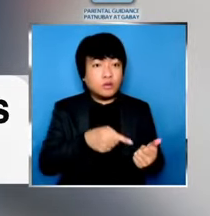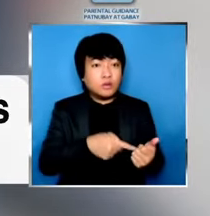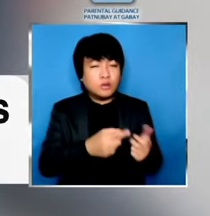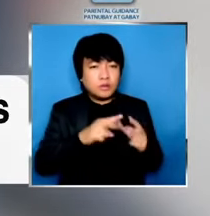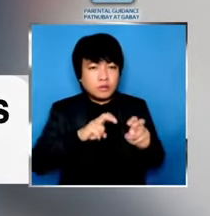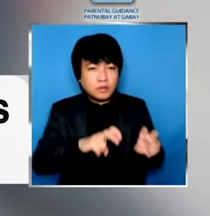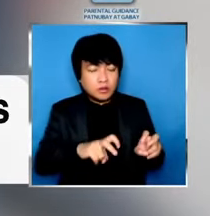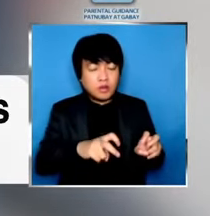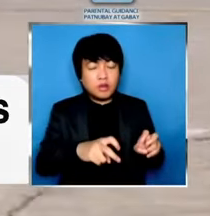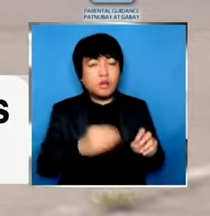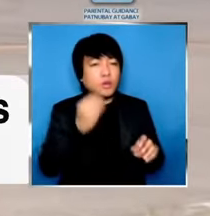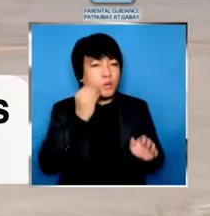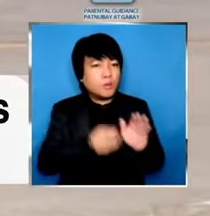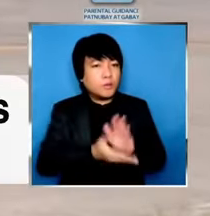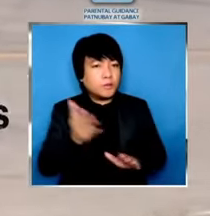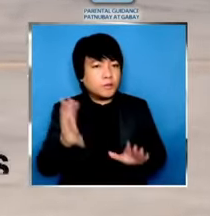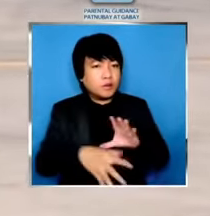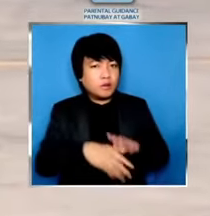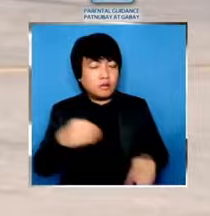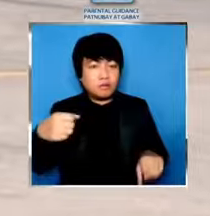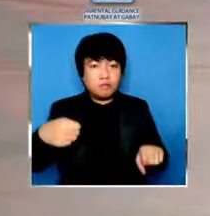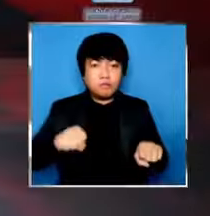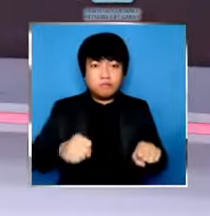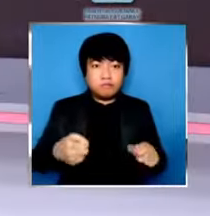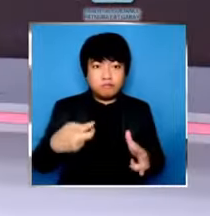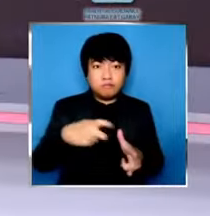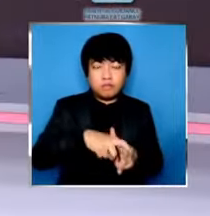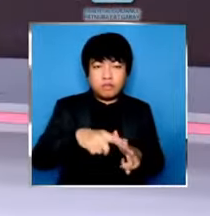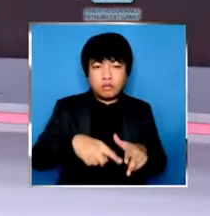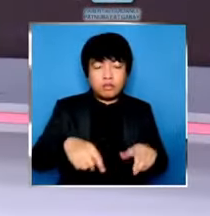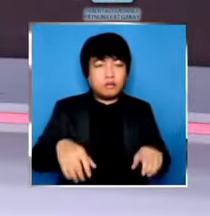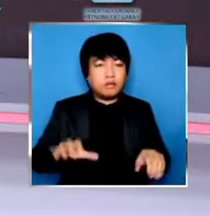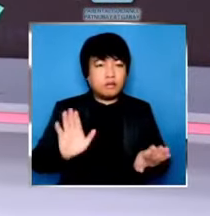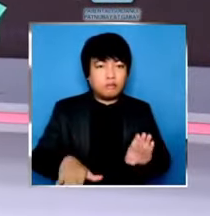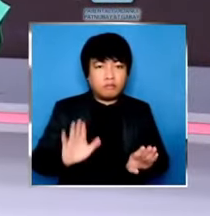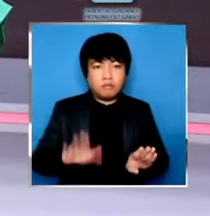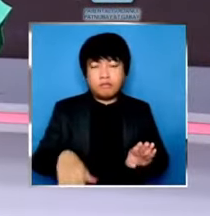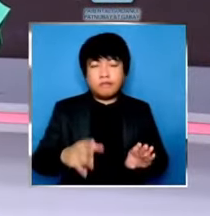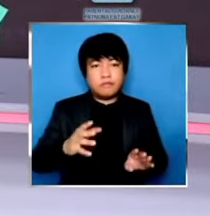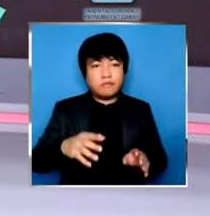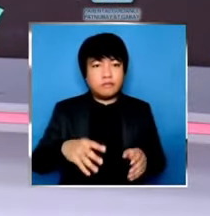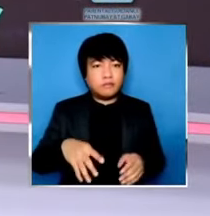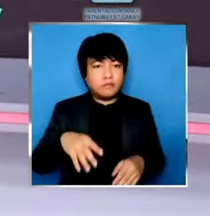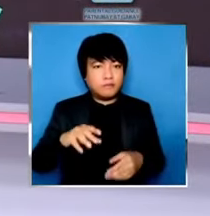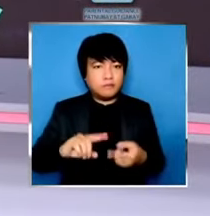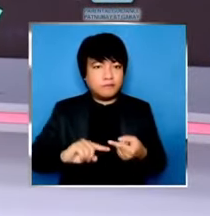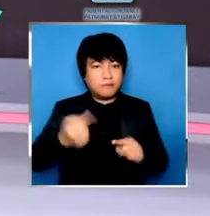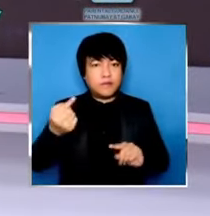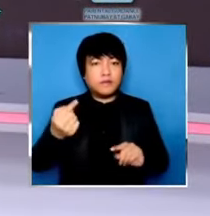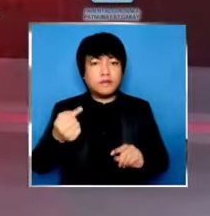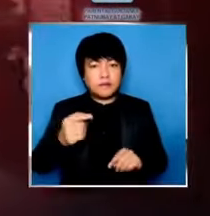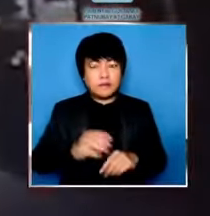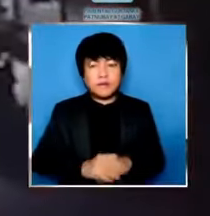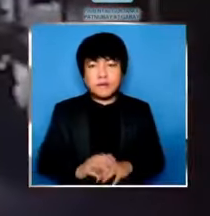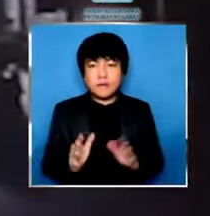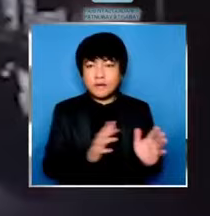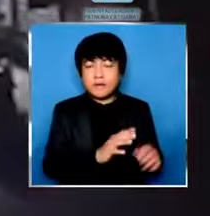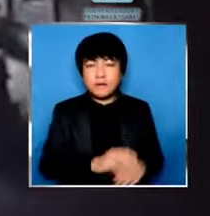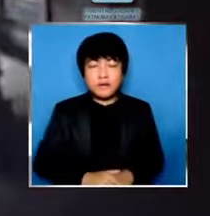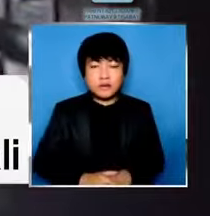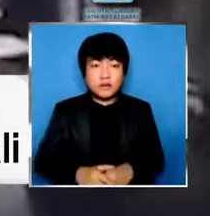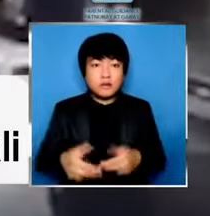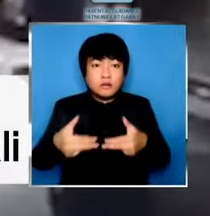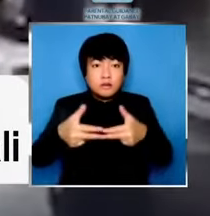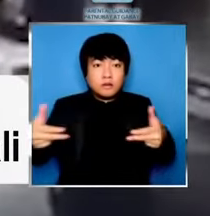pamilya nang mawalan sila ng preno. Lalaki dead on the spot matapos mahulog mula sa 3rd palapag ng isang gusali sa